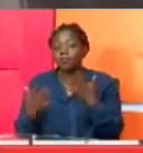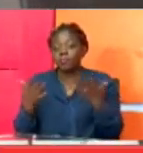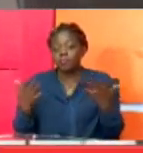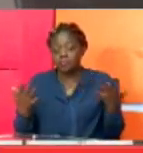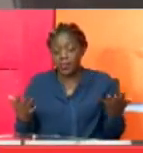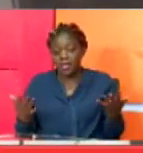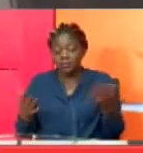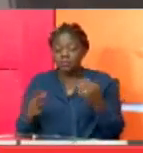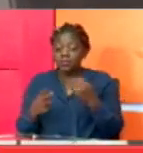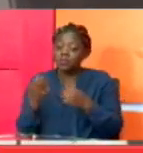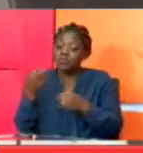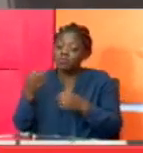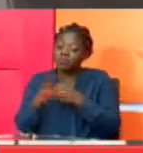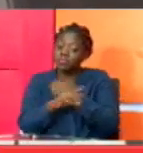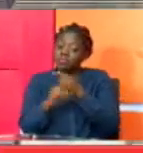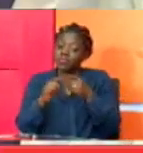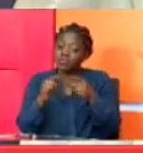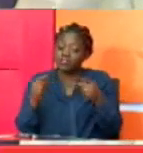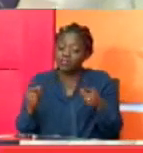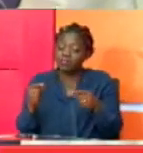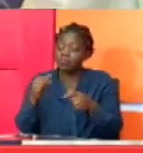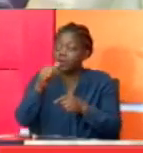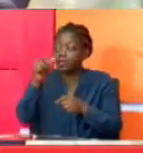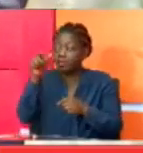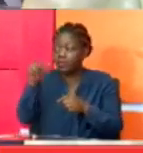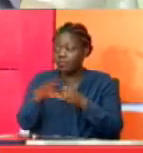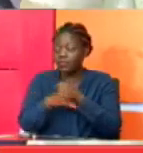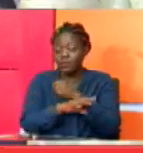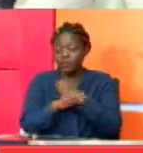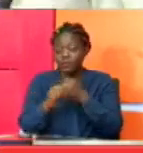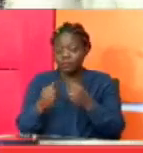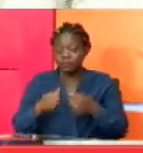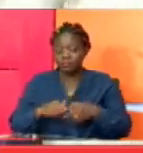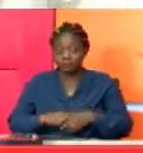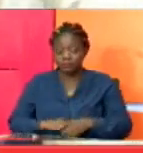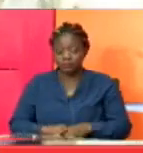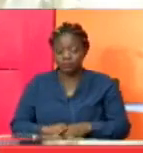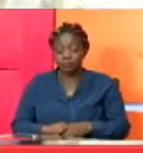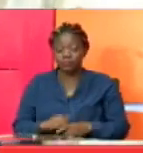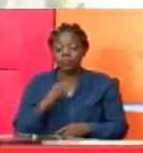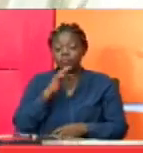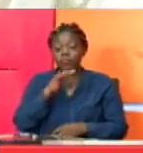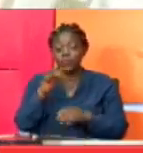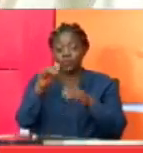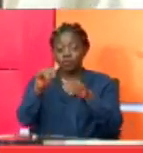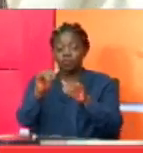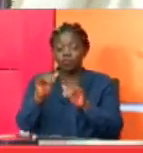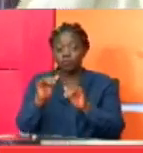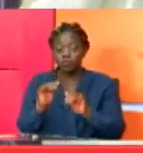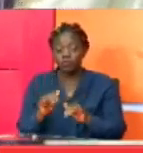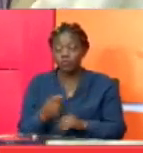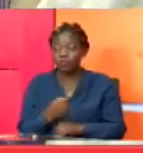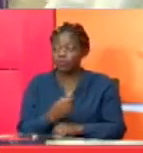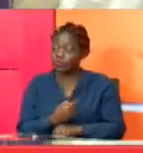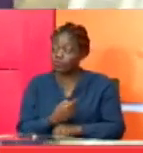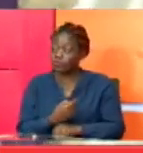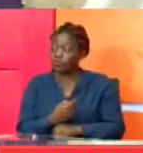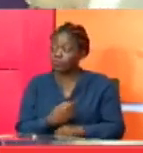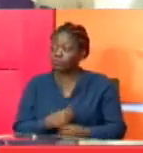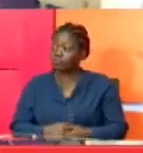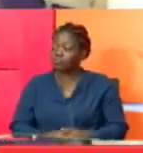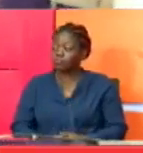ozitwala ate naawe n'ofu. Bino abyogeredde mu kuziika omugenzi Margaret Nantumbwe abadde maama w'omugenzi